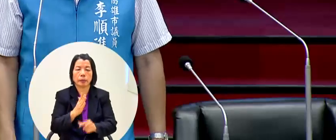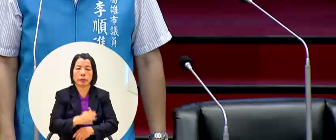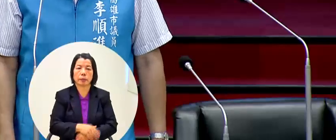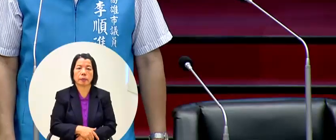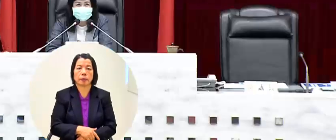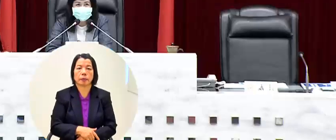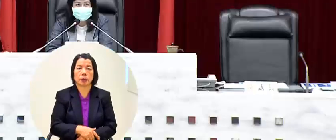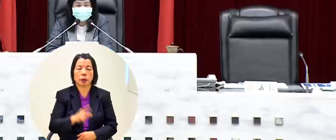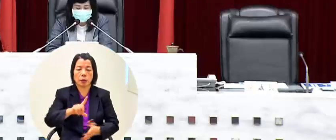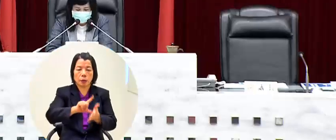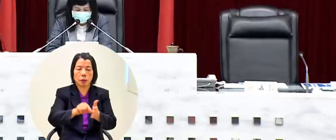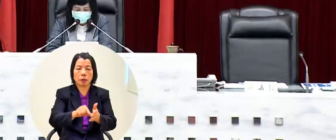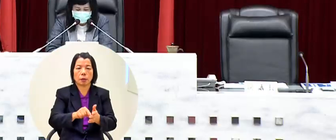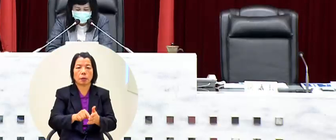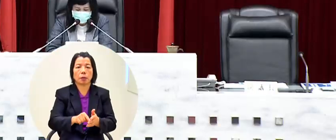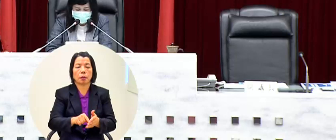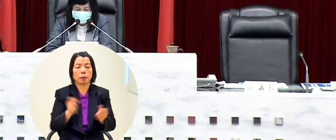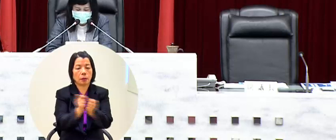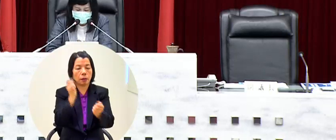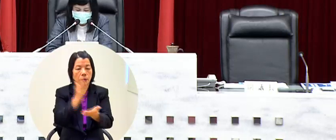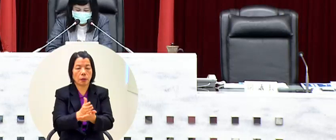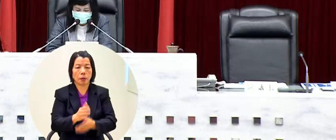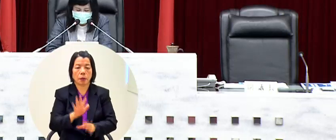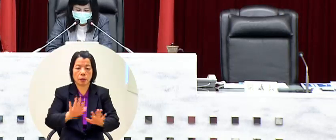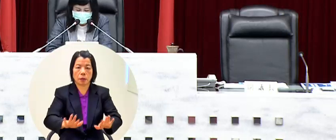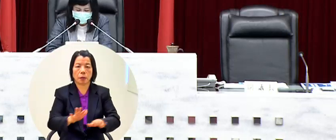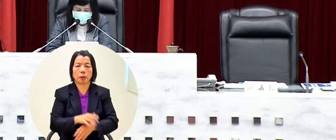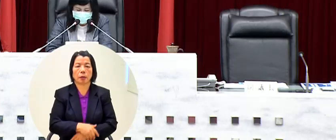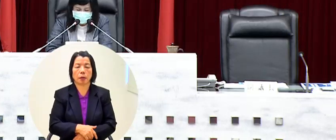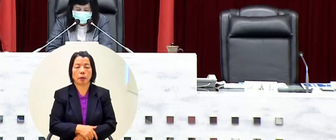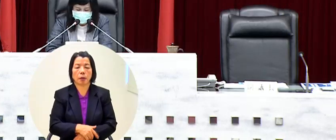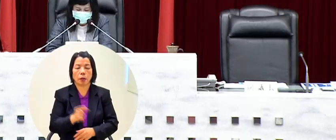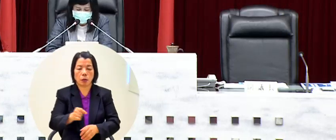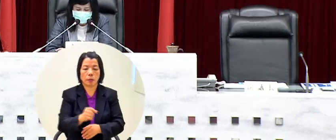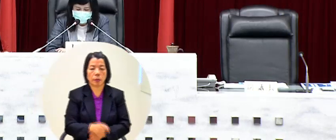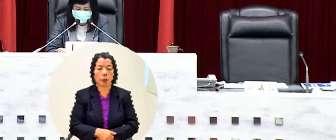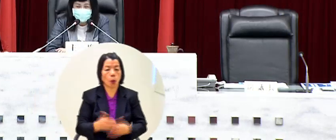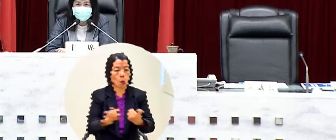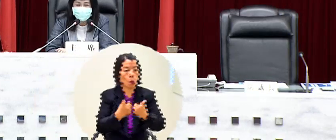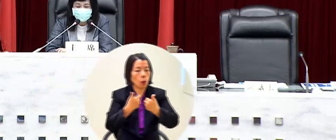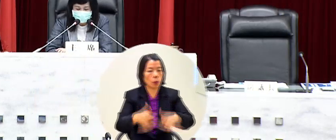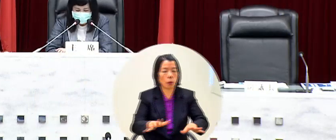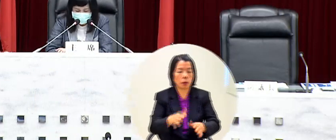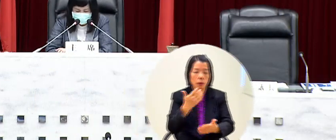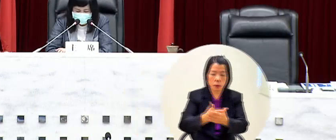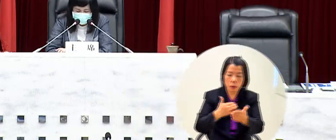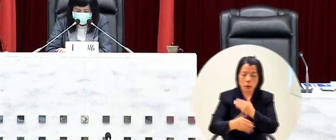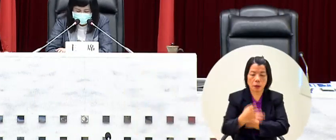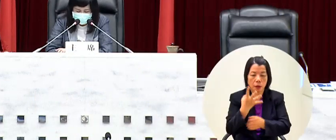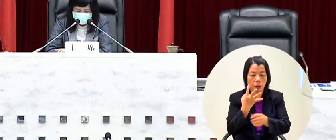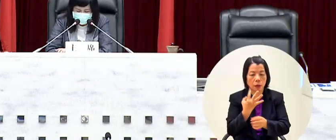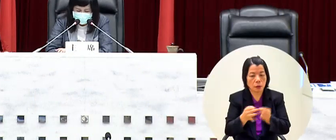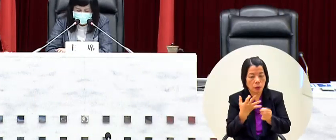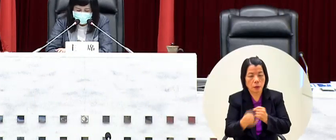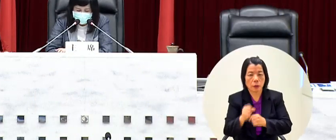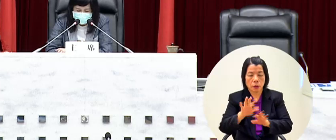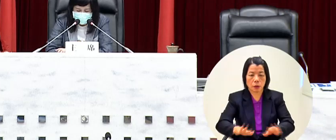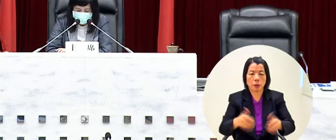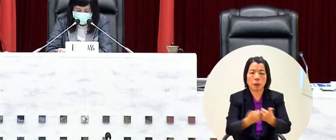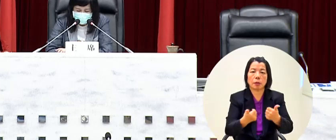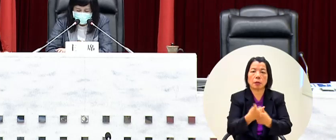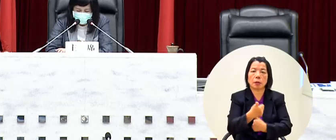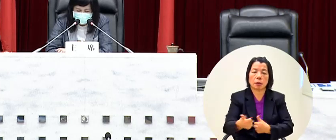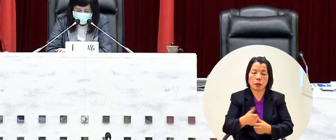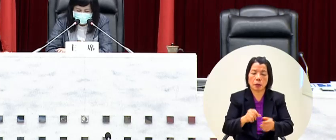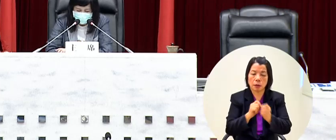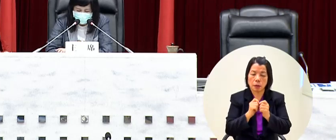起哦，时间请暂停，因为目前距离我们上会的时间只剩下几分钟，那今天的议程就延